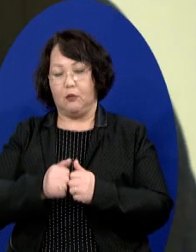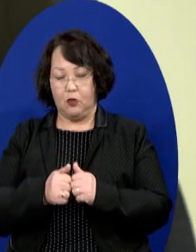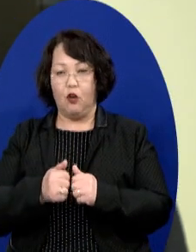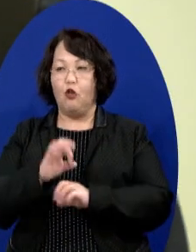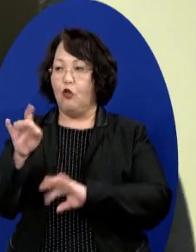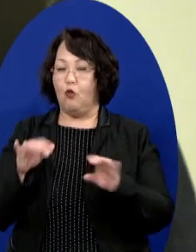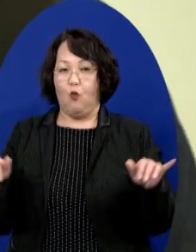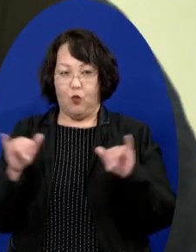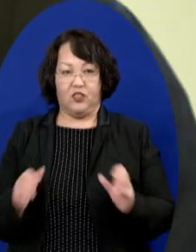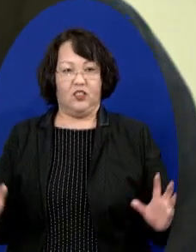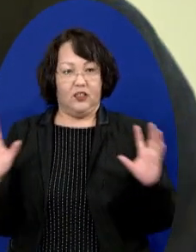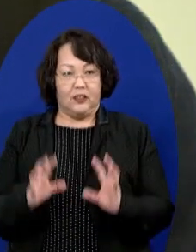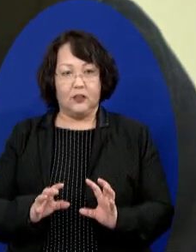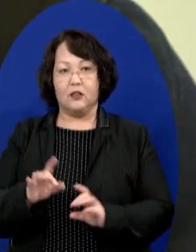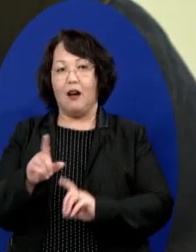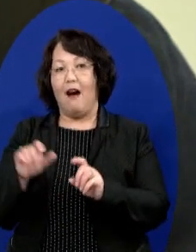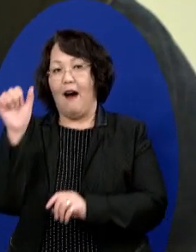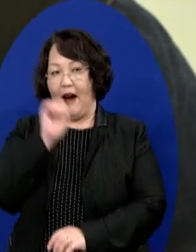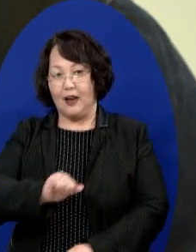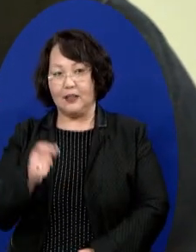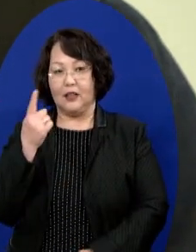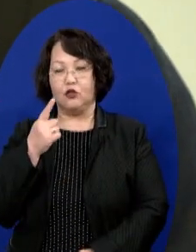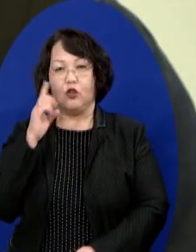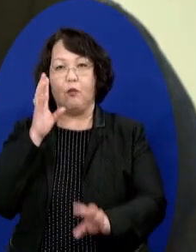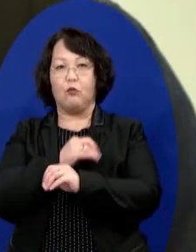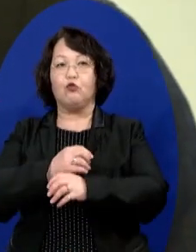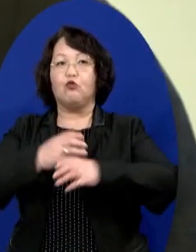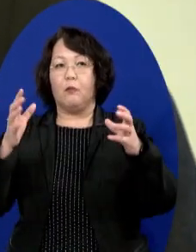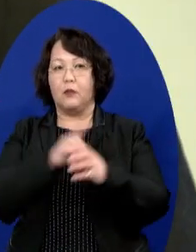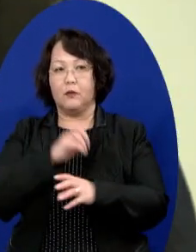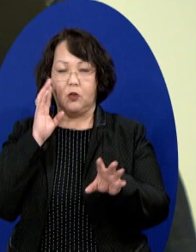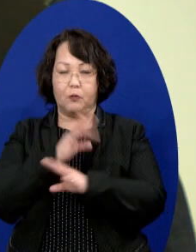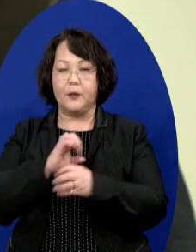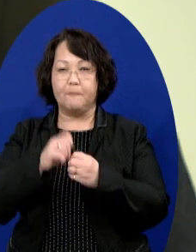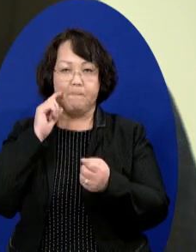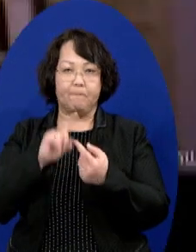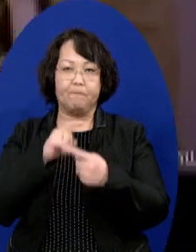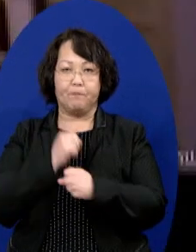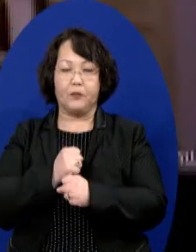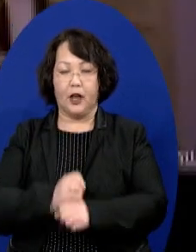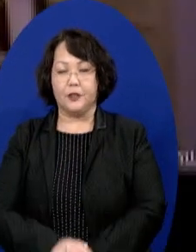болно. Цаашид Аз дэвтэргүүлэх хэмжээний том тэмцээн болох зорилгоор ажиллаж байна.